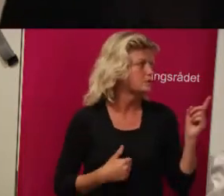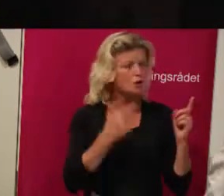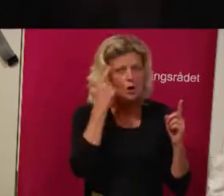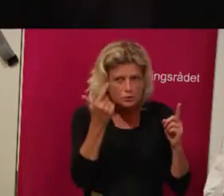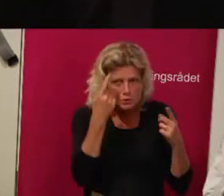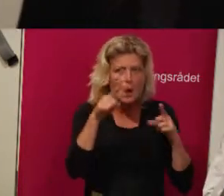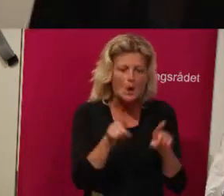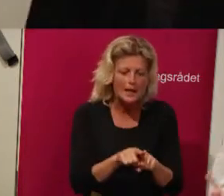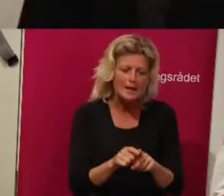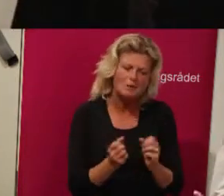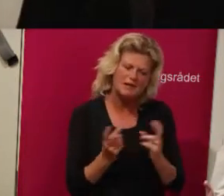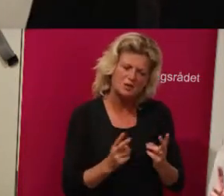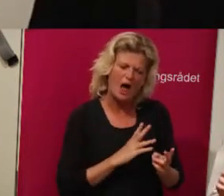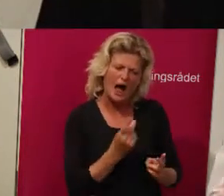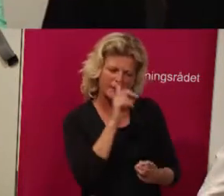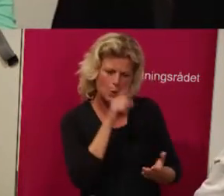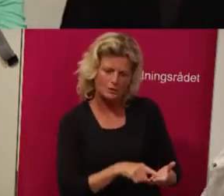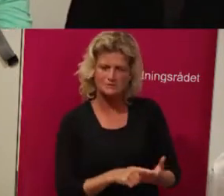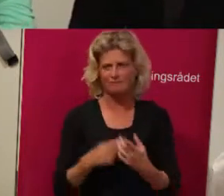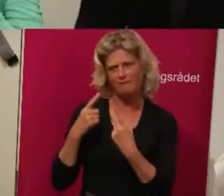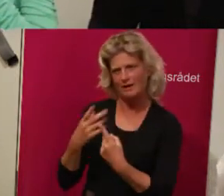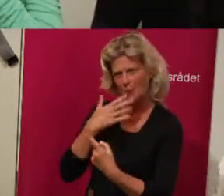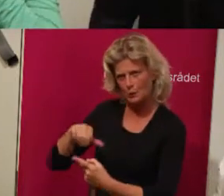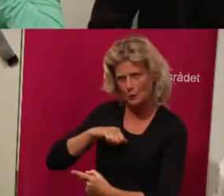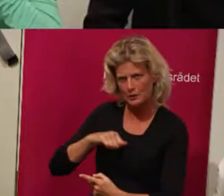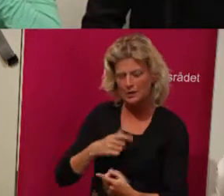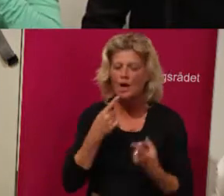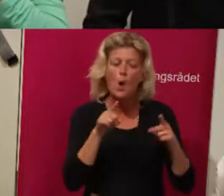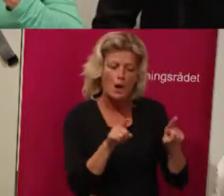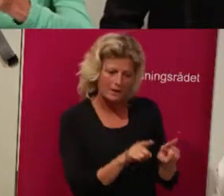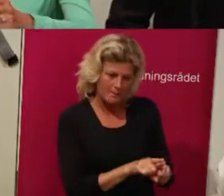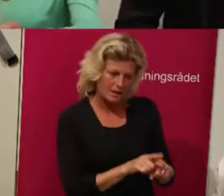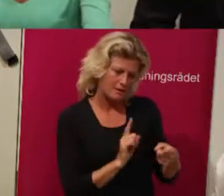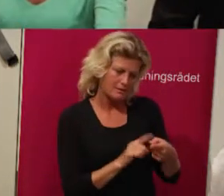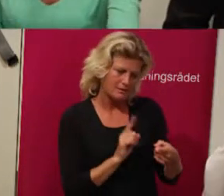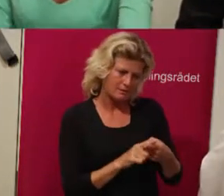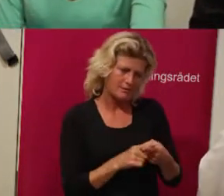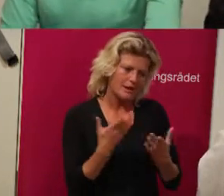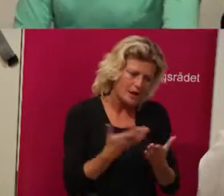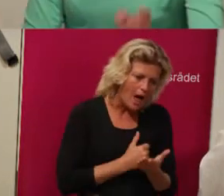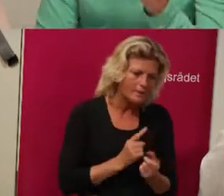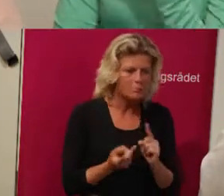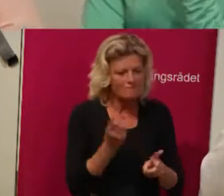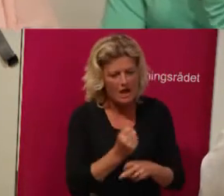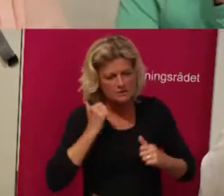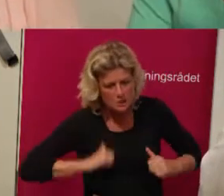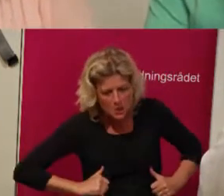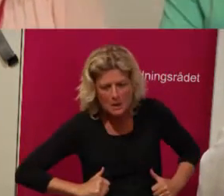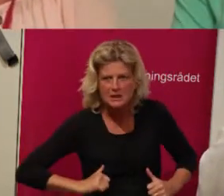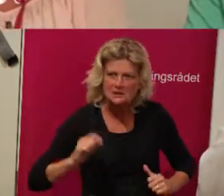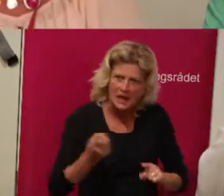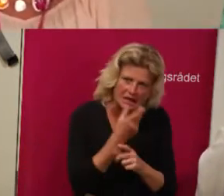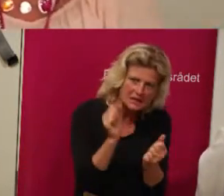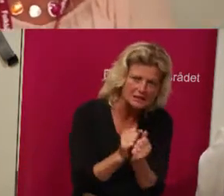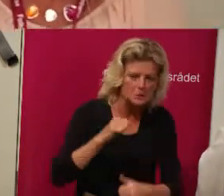helt annan uppfattning. Så underbart! Jag håller med. Landet skulle bli tråkigare, det skulle bli tristare, det skulle bli